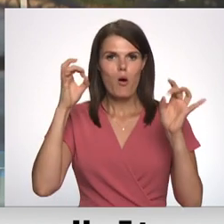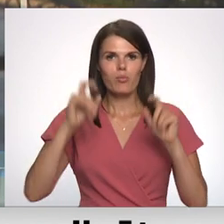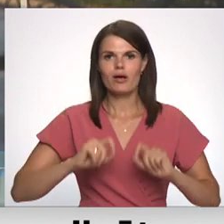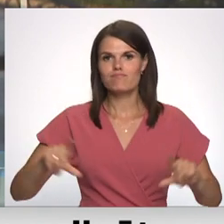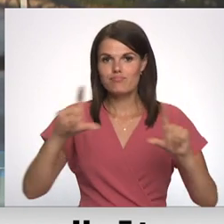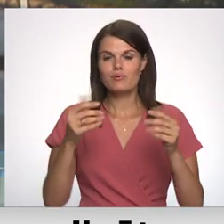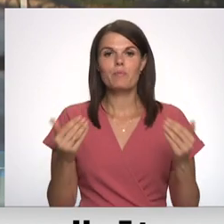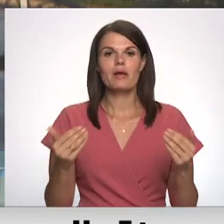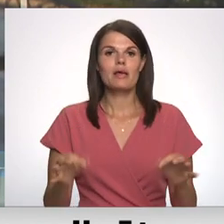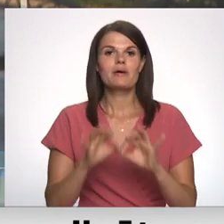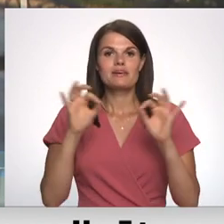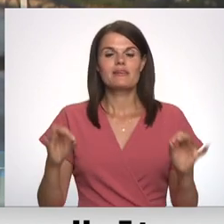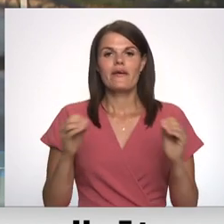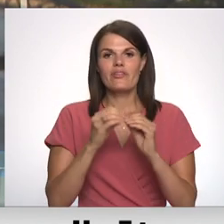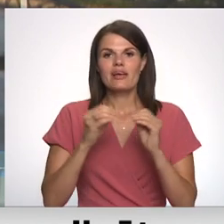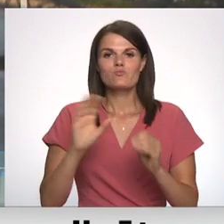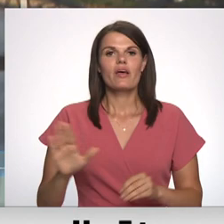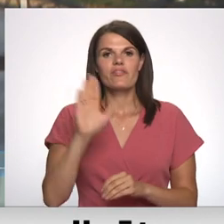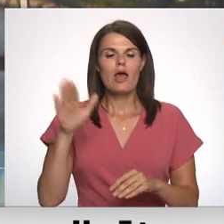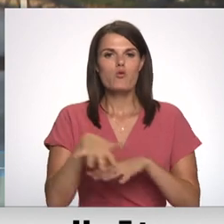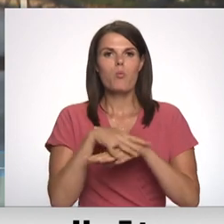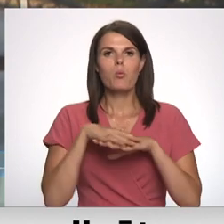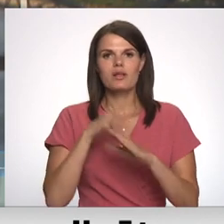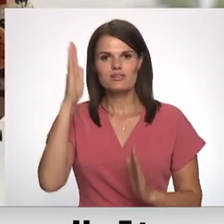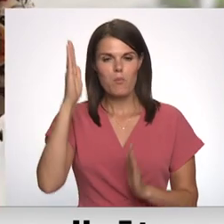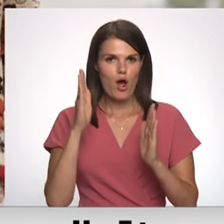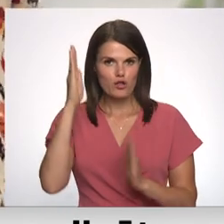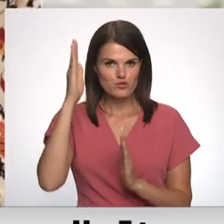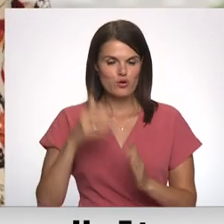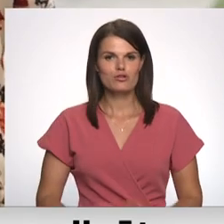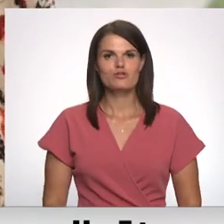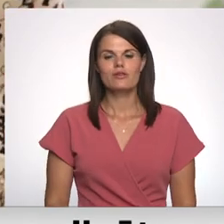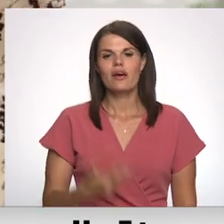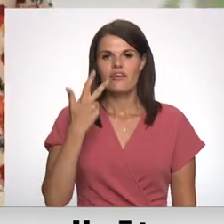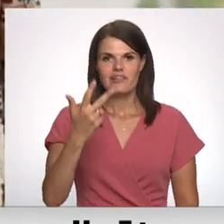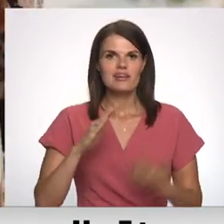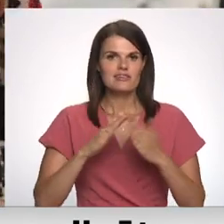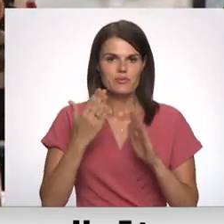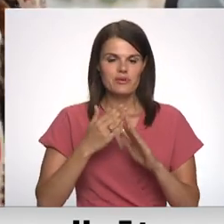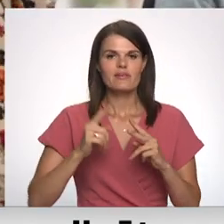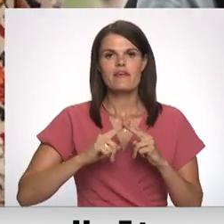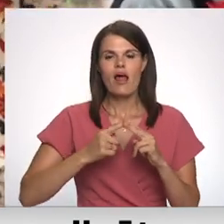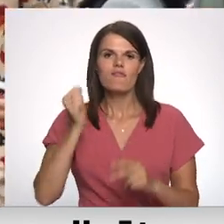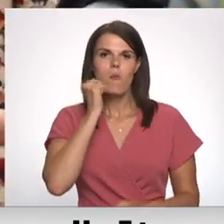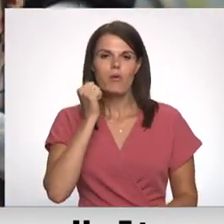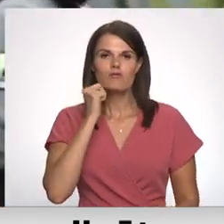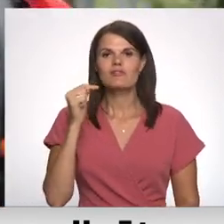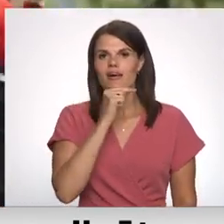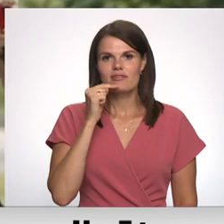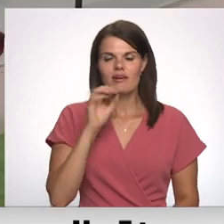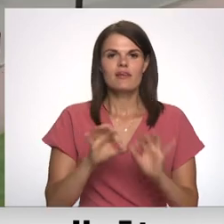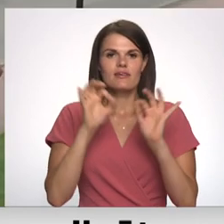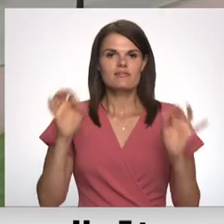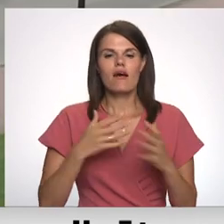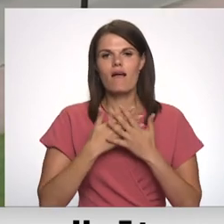Pat labam, sākusies 10 dienu publiskā balsošana. Trīs pilsētas – Jelgava, Bauska un Cēsis –